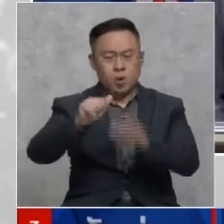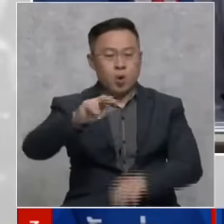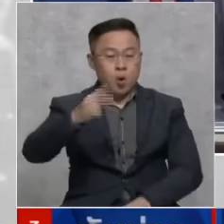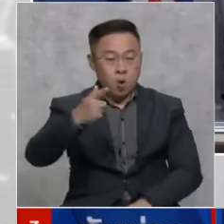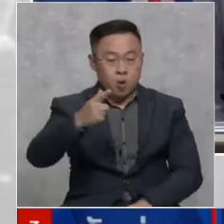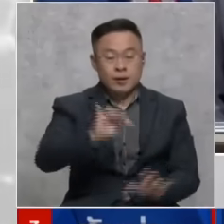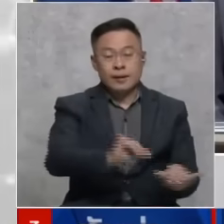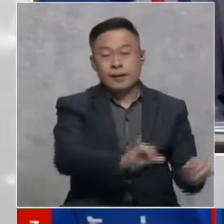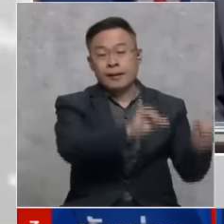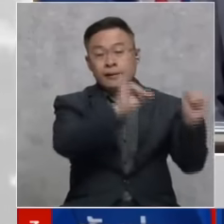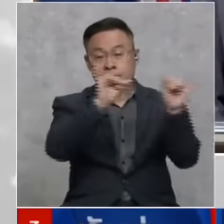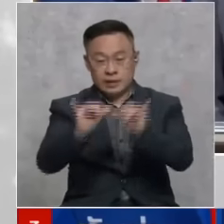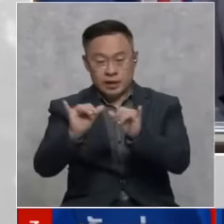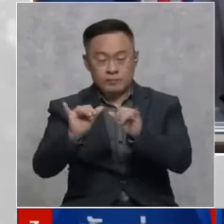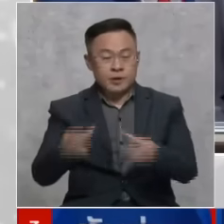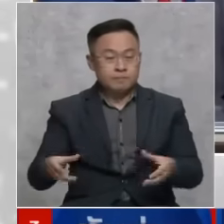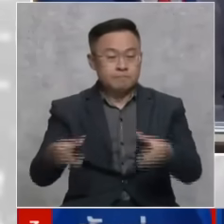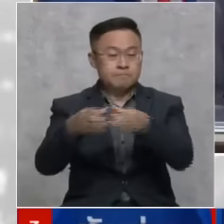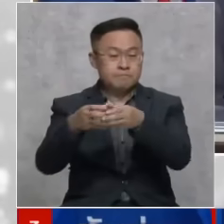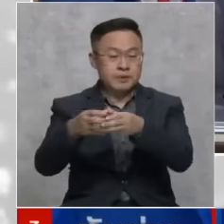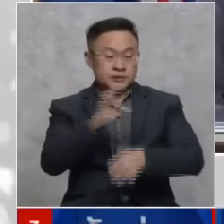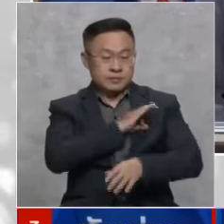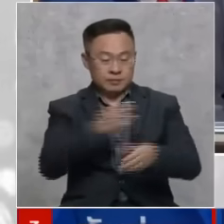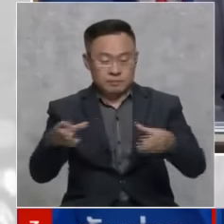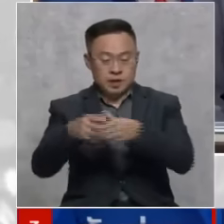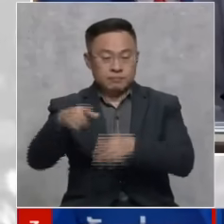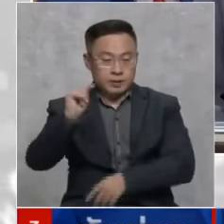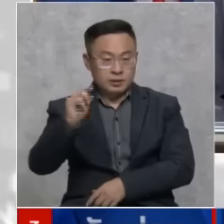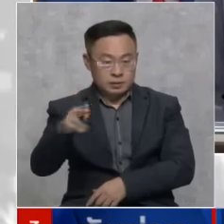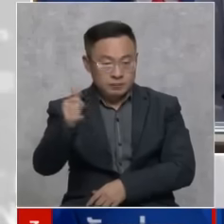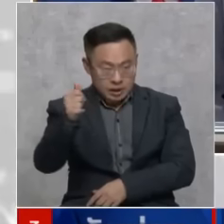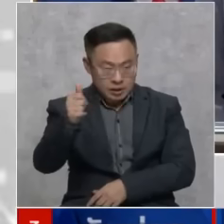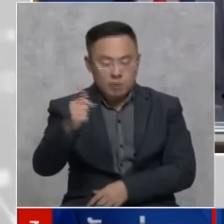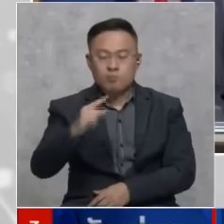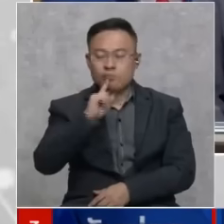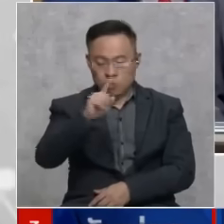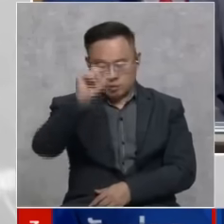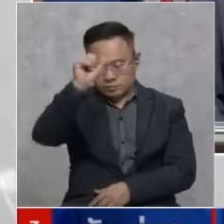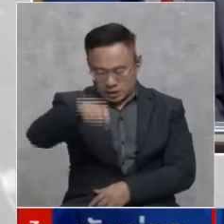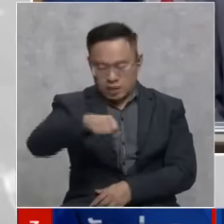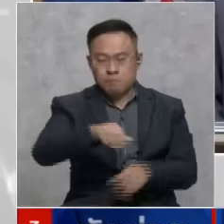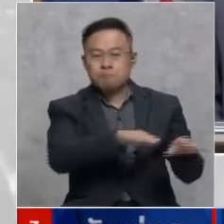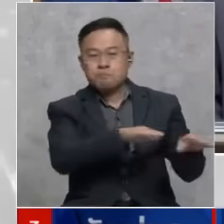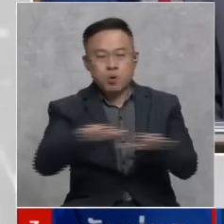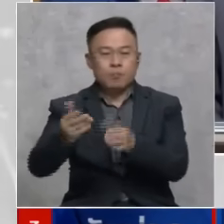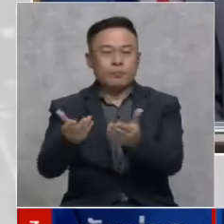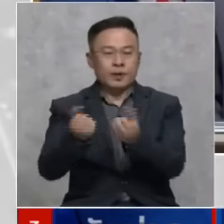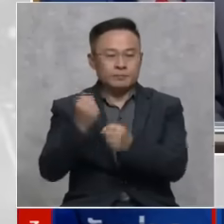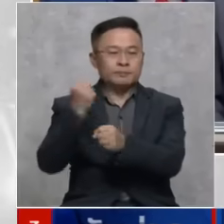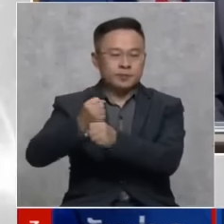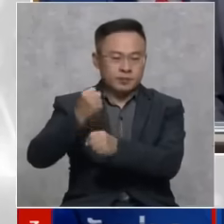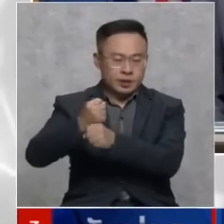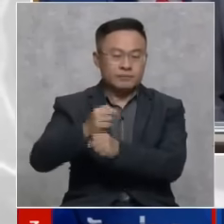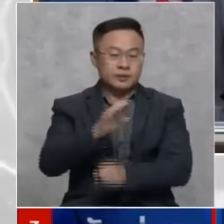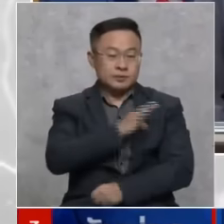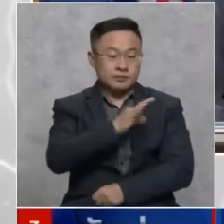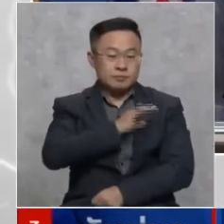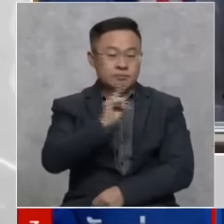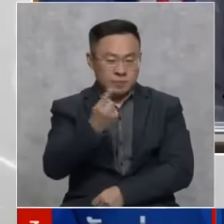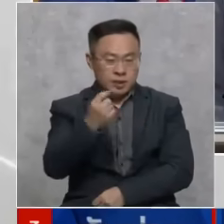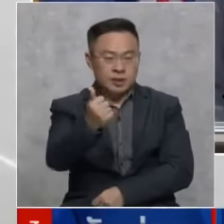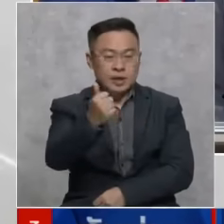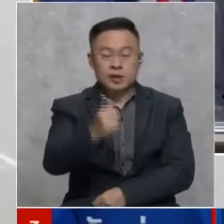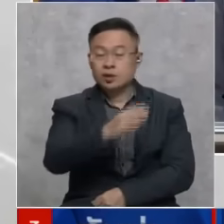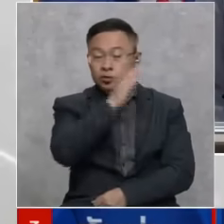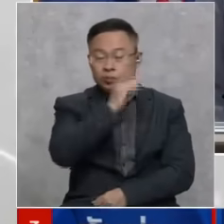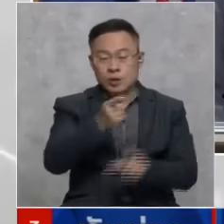อกเลยค่ะพรรคเป็นธรรมพร้อมอยู่แล้วแต่ทั้งนี้ทั้งนั้นก็ต้องรอมติของกรรมการบริหารของพรรคก้าวไกลหากหมออ๋อง